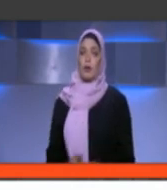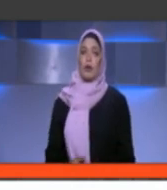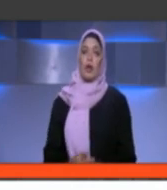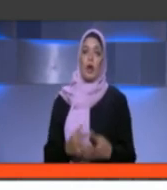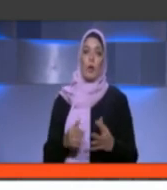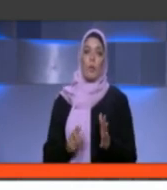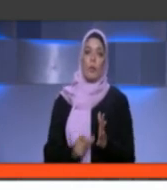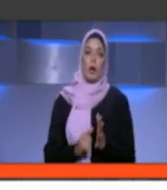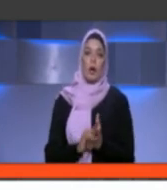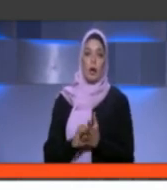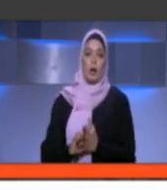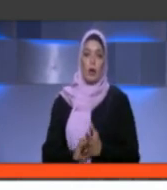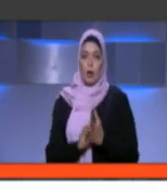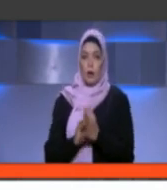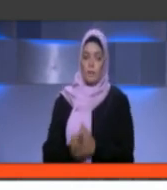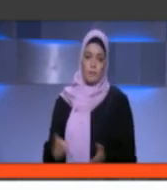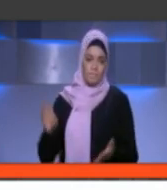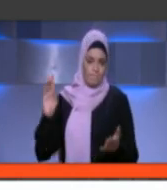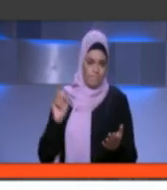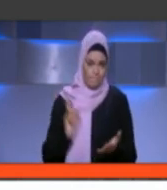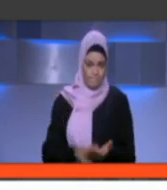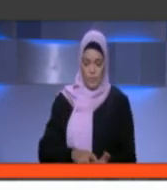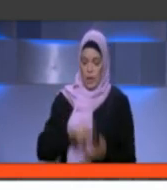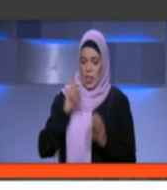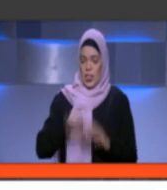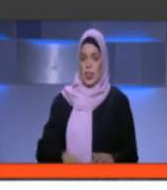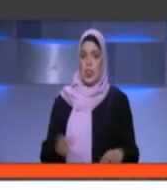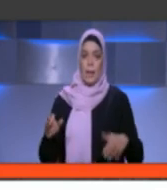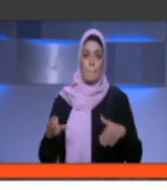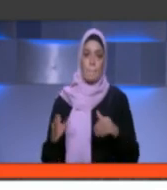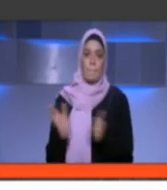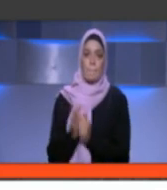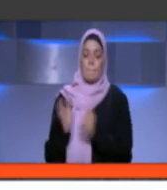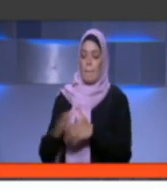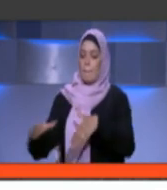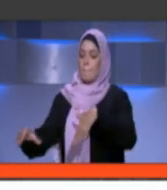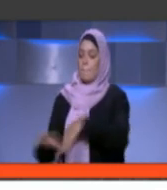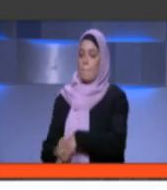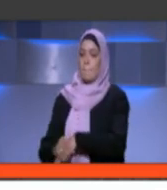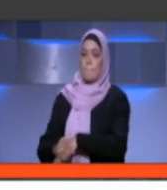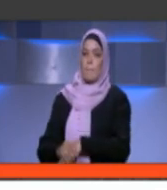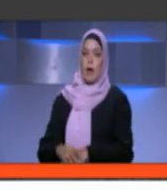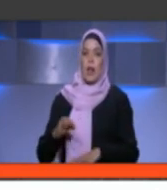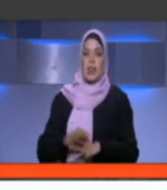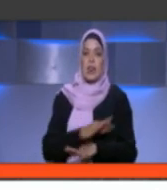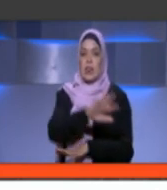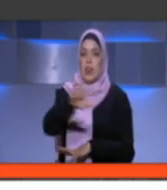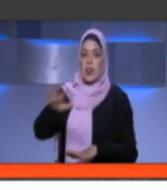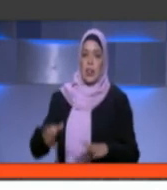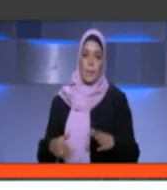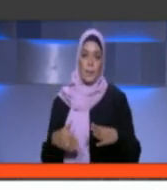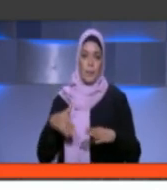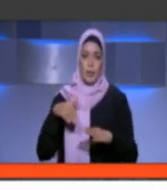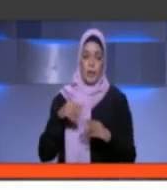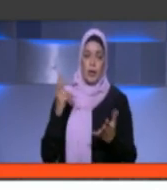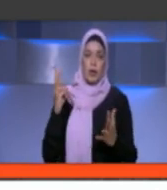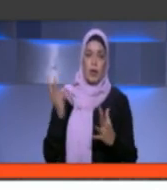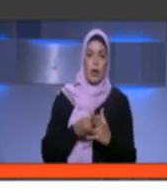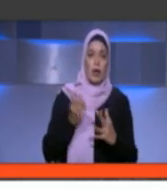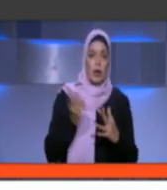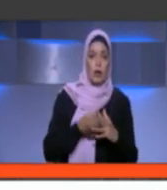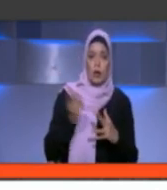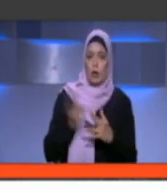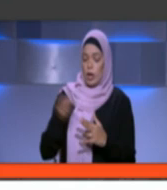واشنطن فرض البقاء في المنازل لسكان هذه المنطقة وفرض